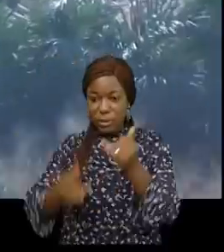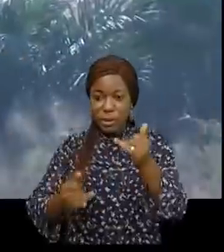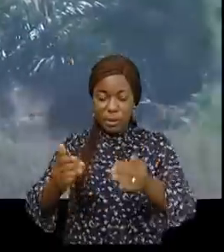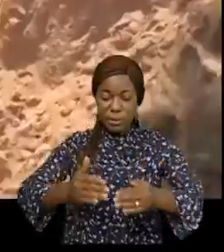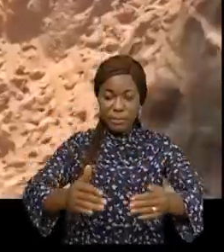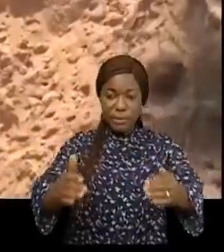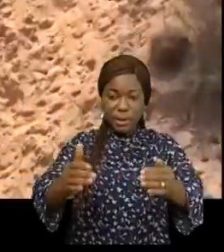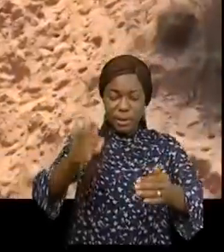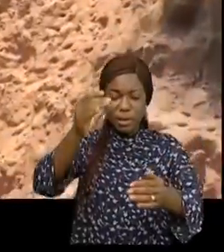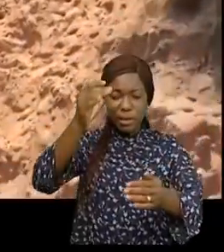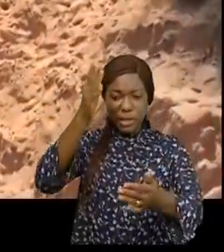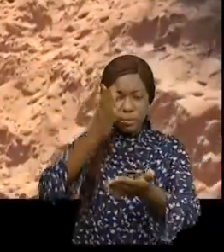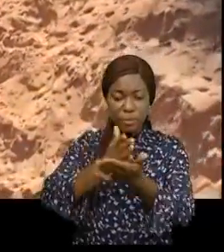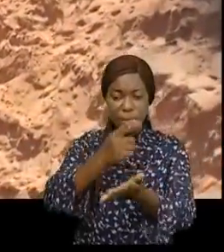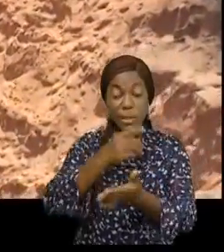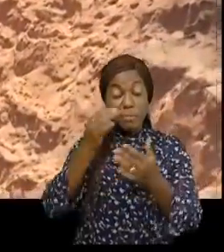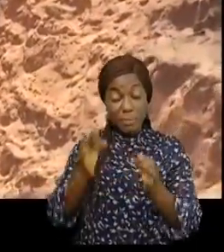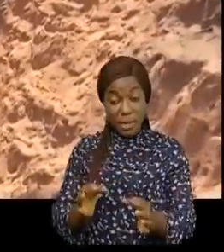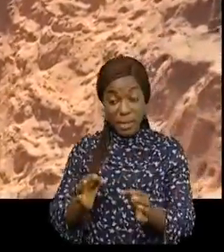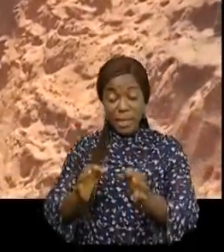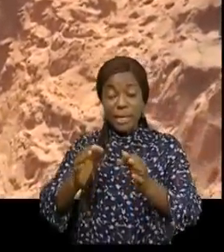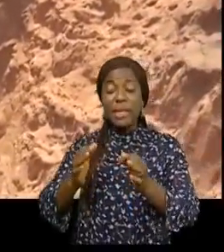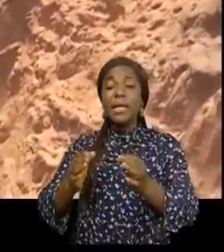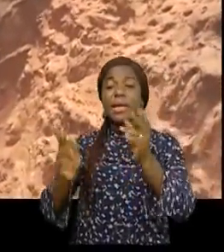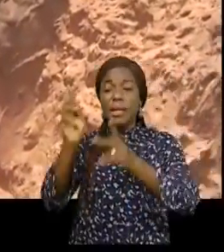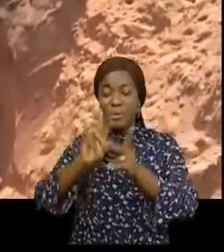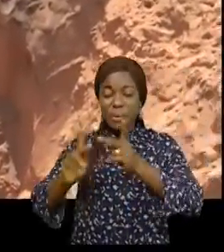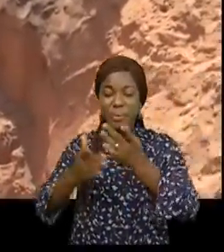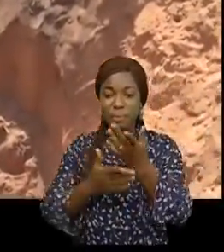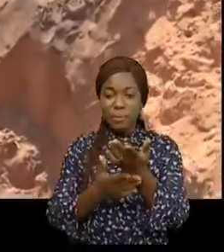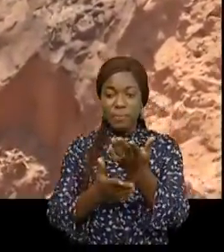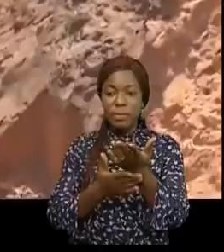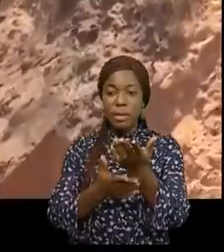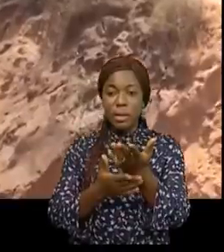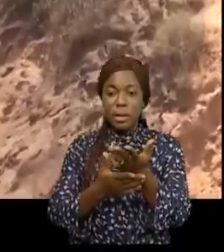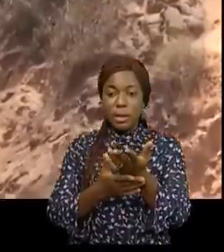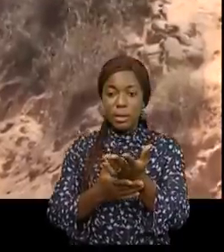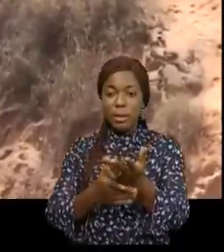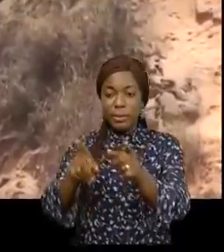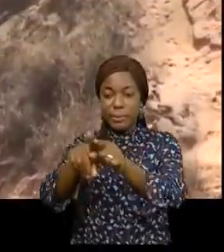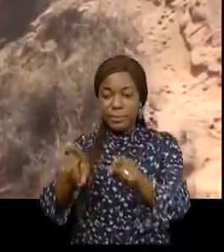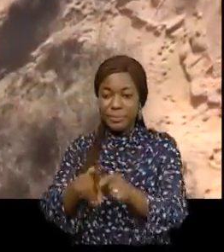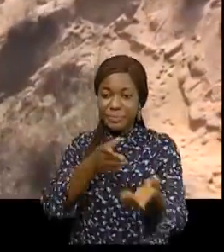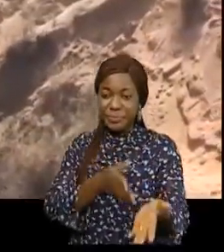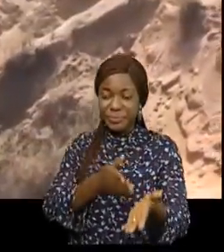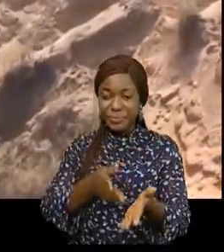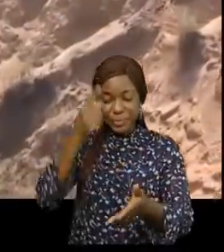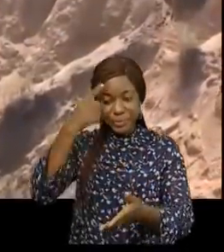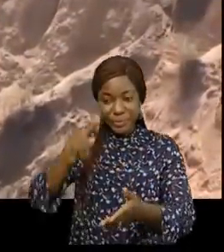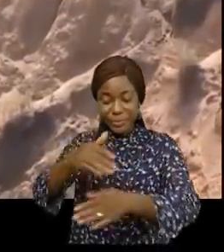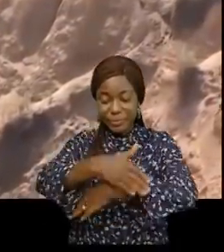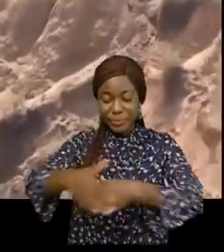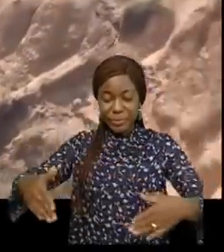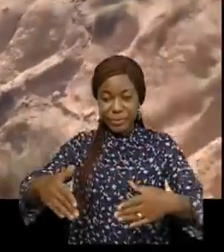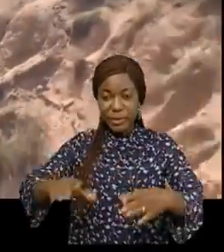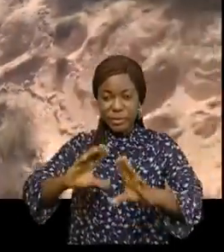cette catastrophe naturelle. Par ailleurs, ses habitants demandent au gouvernement, tant national que provincial, de venir vite à leur secours pour barrer la route à